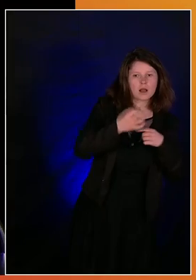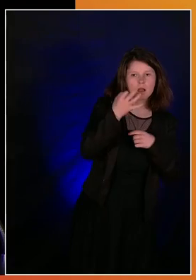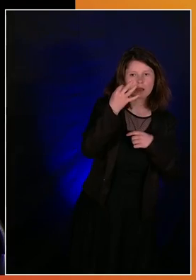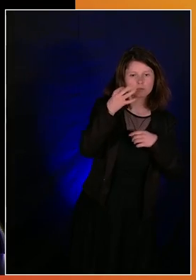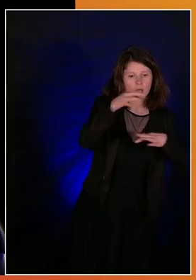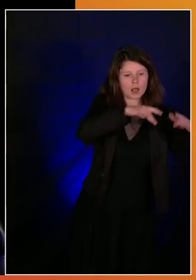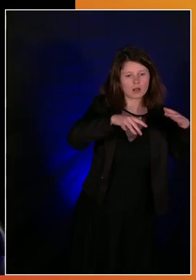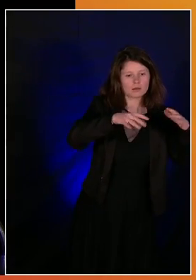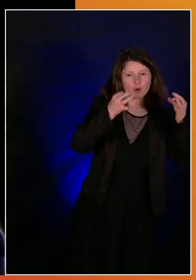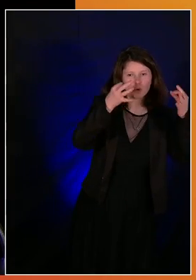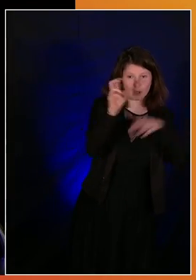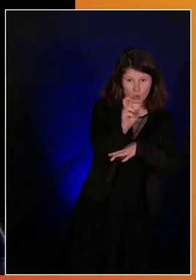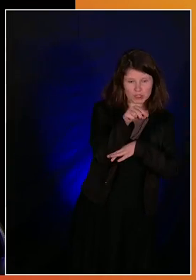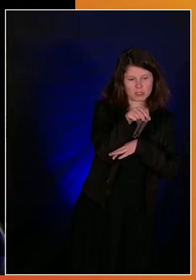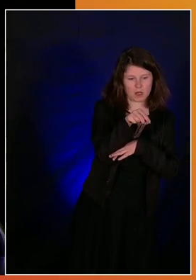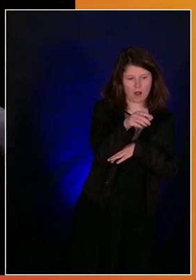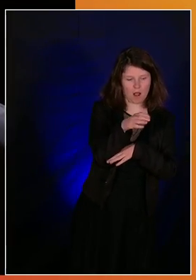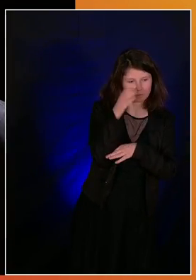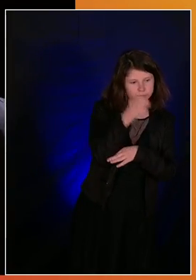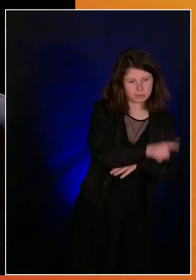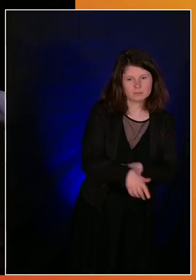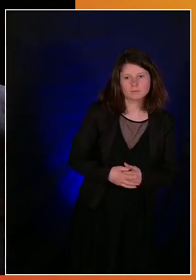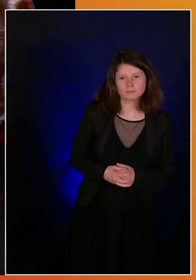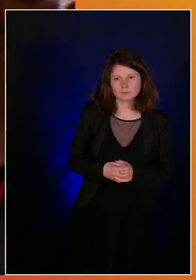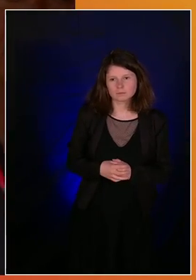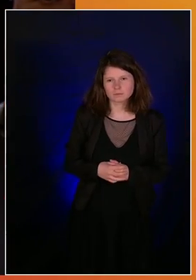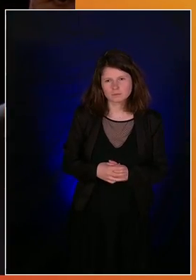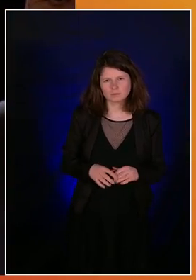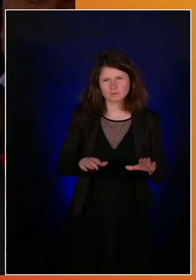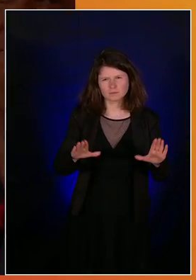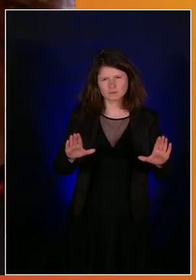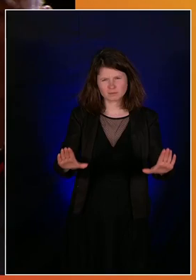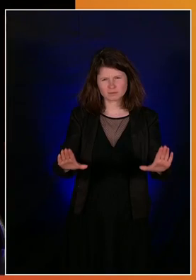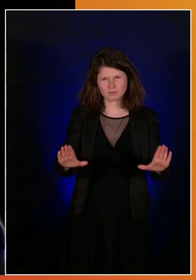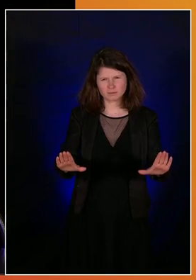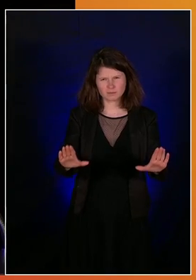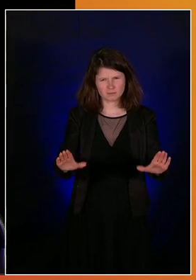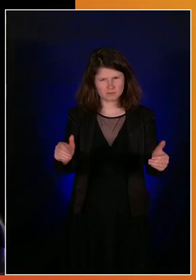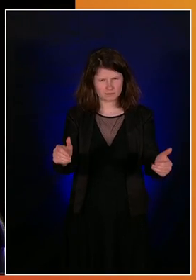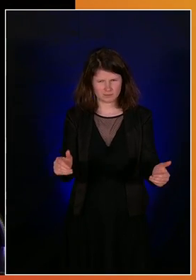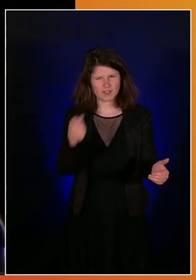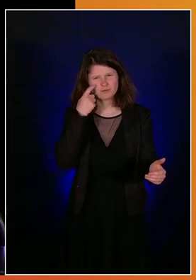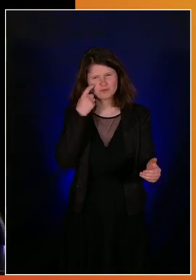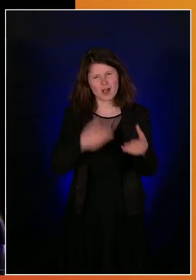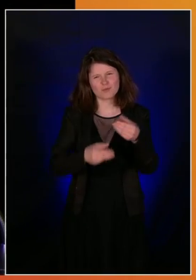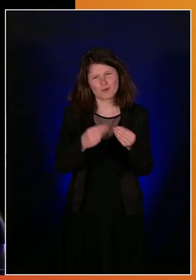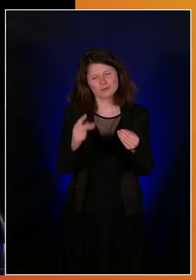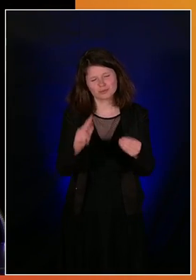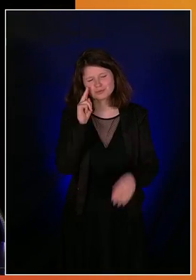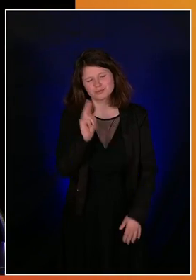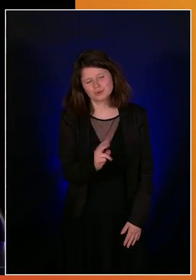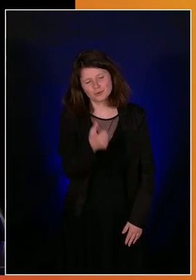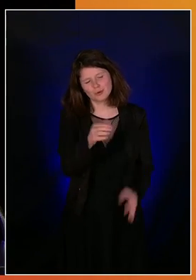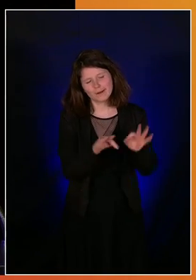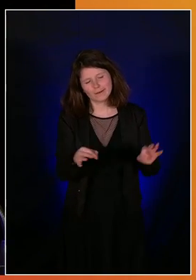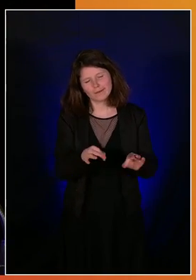camarade j'en ai je vais te garantir pour une minute les tribunes signés les collectif je viens de voir ton amendement ton amendement il fait une